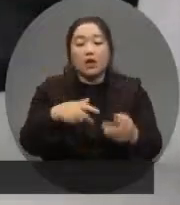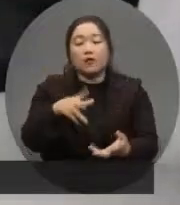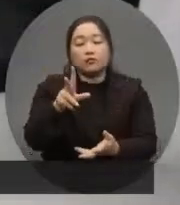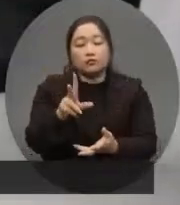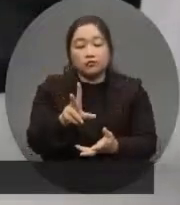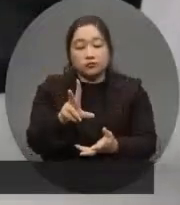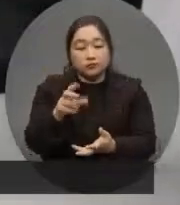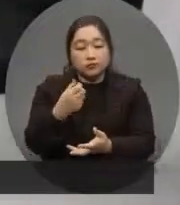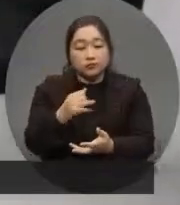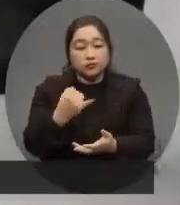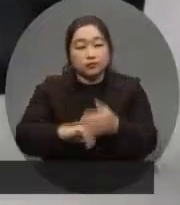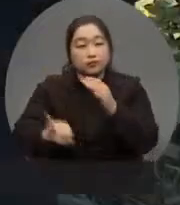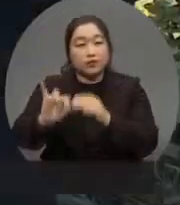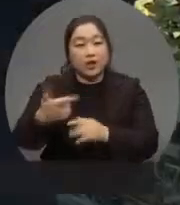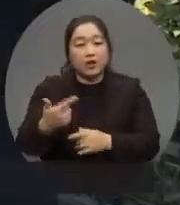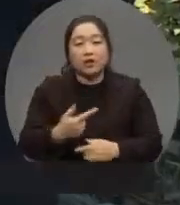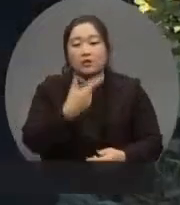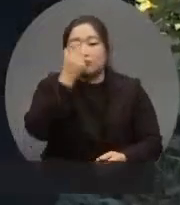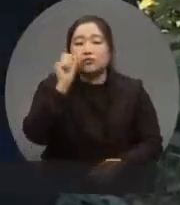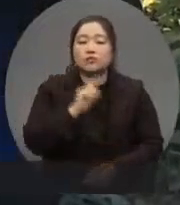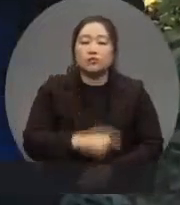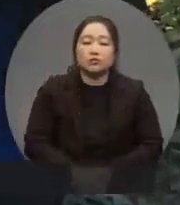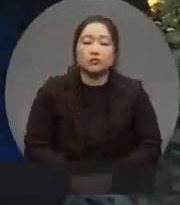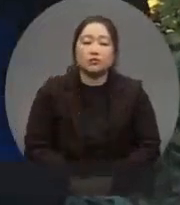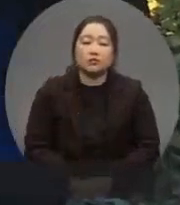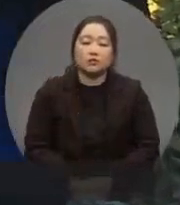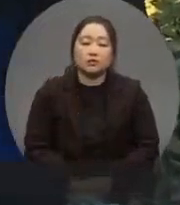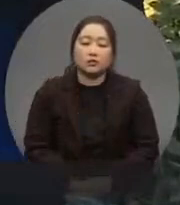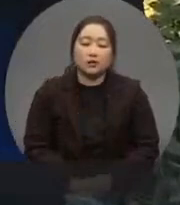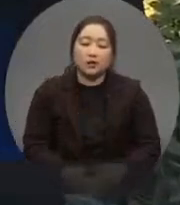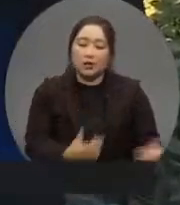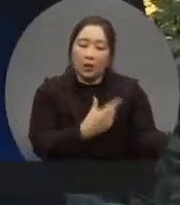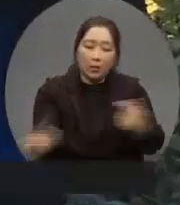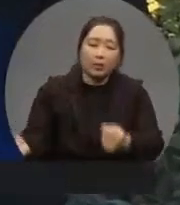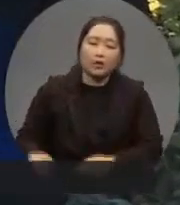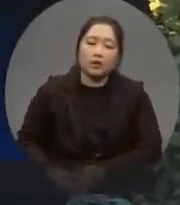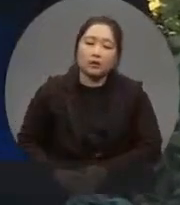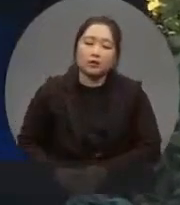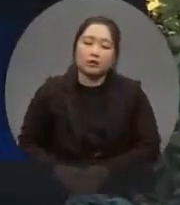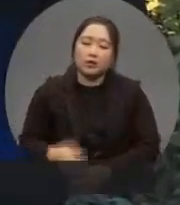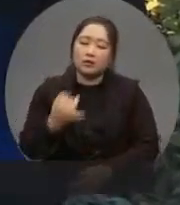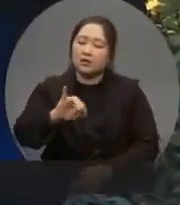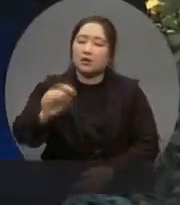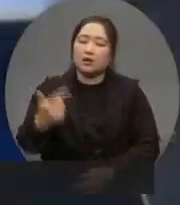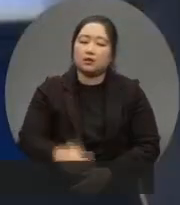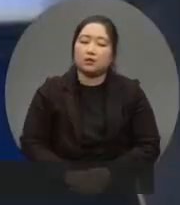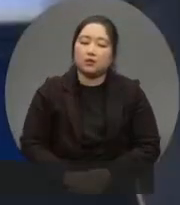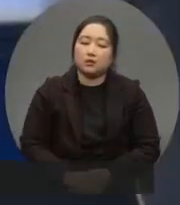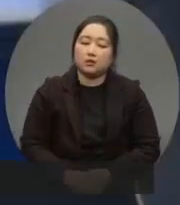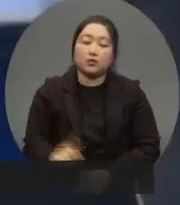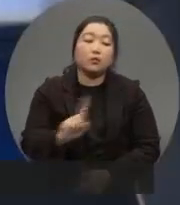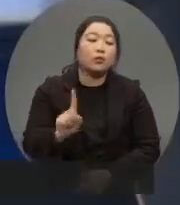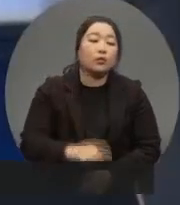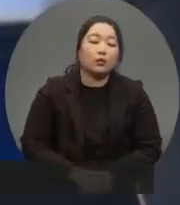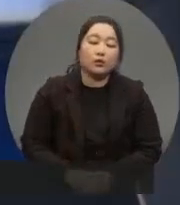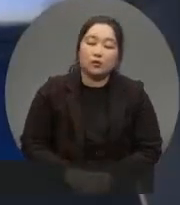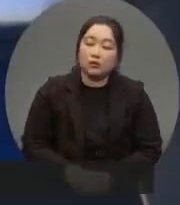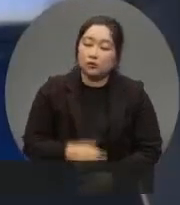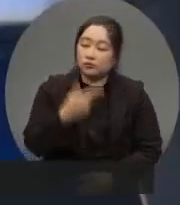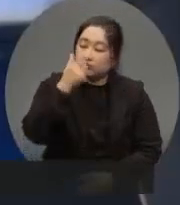부족이라고 말했습니다 모가 다 이런 거기 때문에 하자는 아닙니다 하자는 아니고 그럼